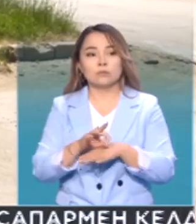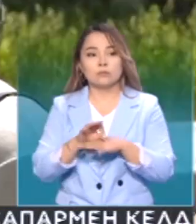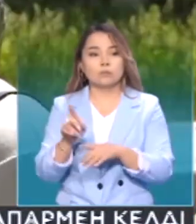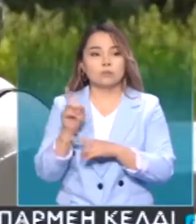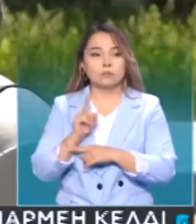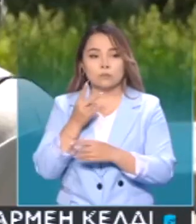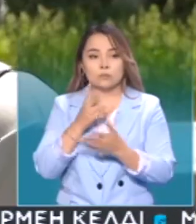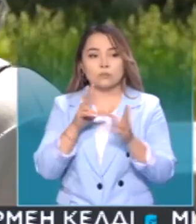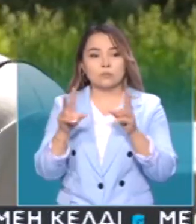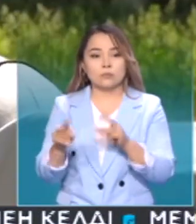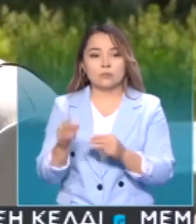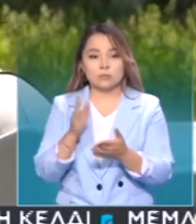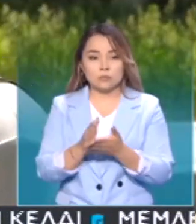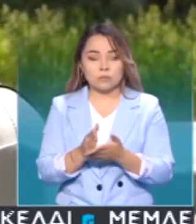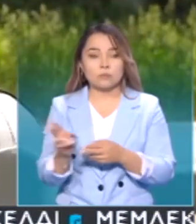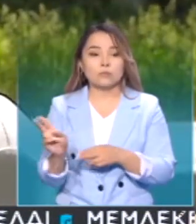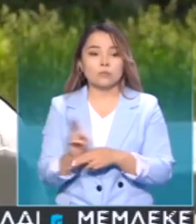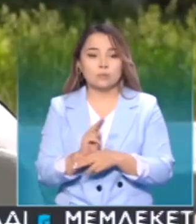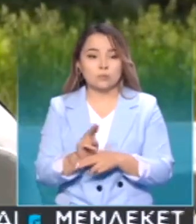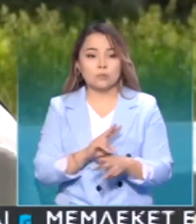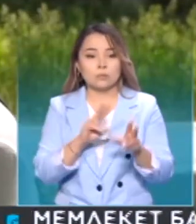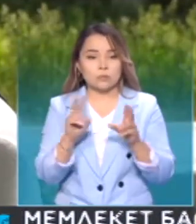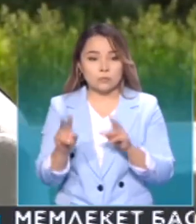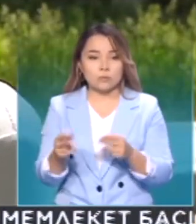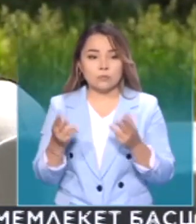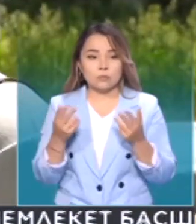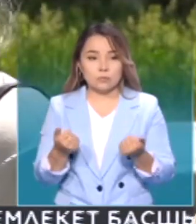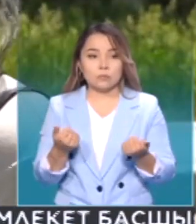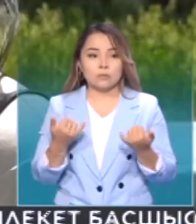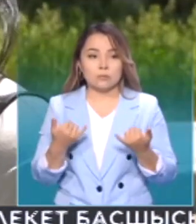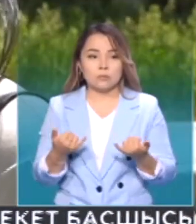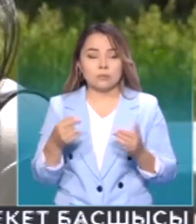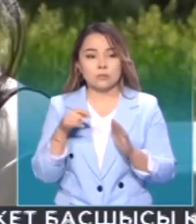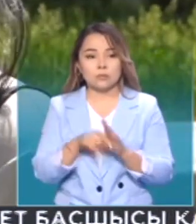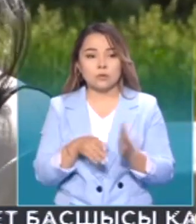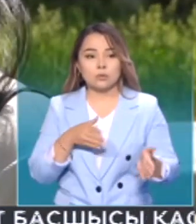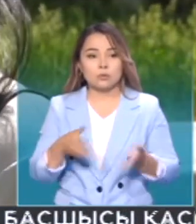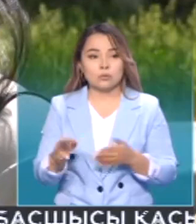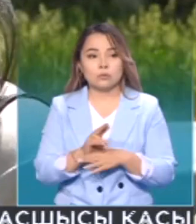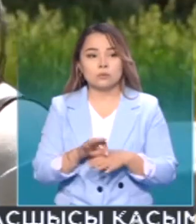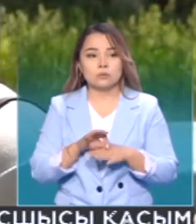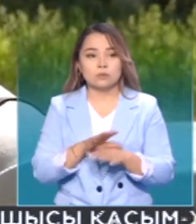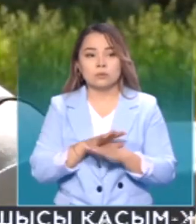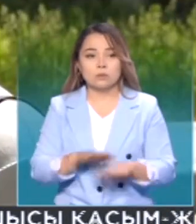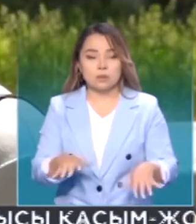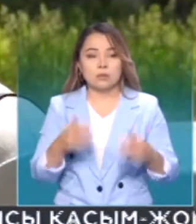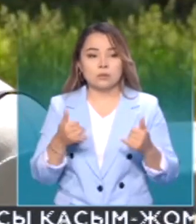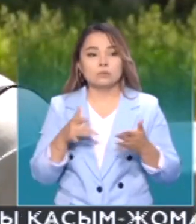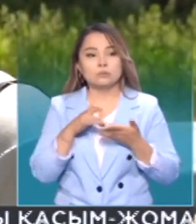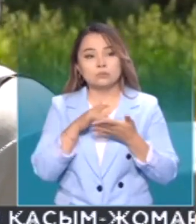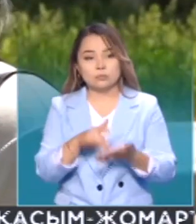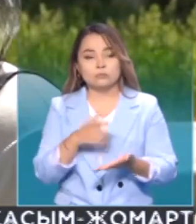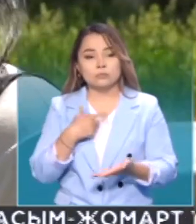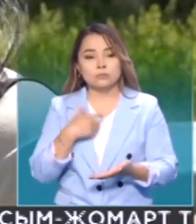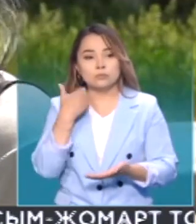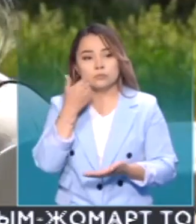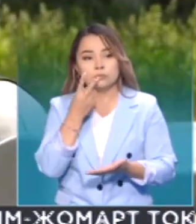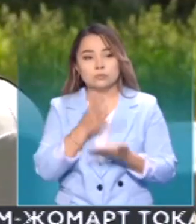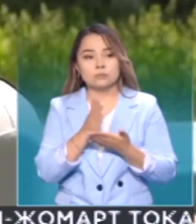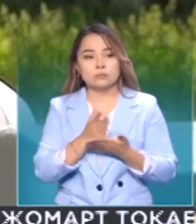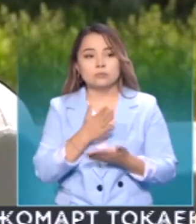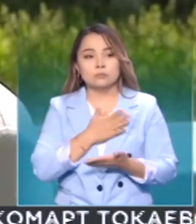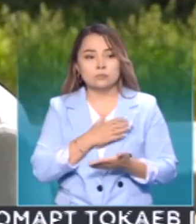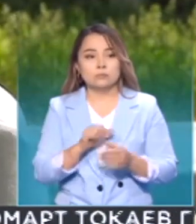жүр. Обещали отремонтировать дороги. Бұқтырма кентіндегі ішкі жолдар бірде бір рет жөнделген жоқ. Кейде туристерден өзіміз ұяламыз. Біз